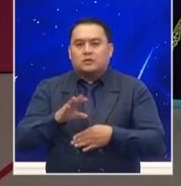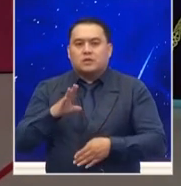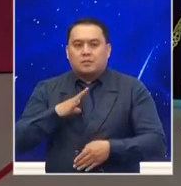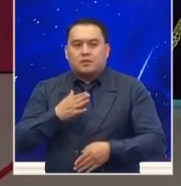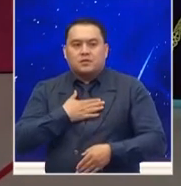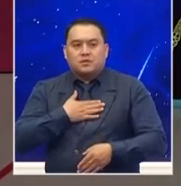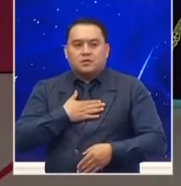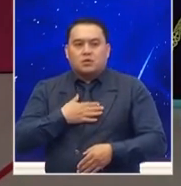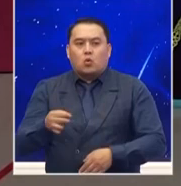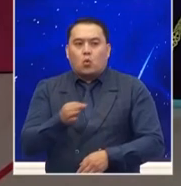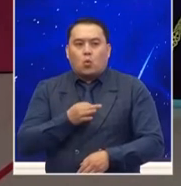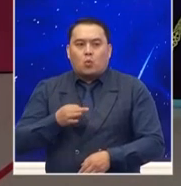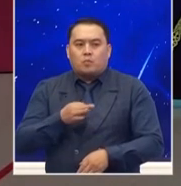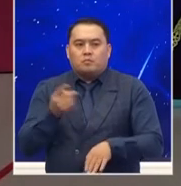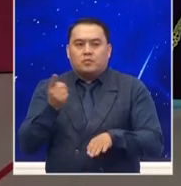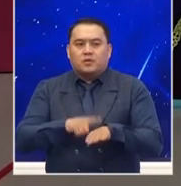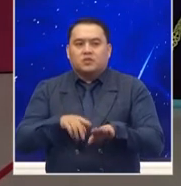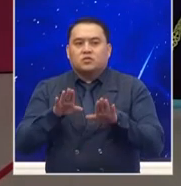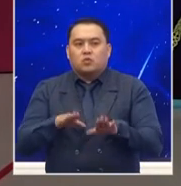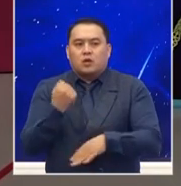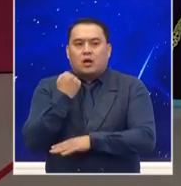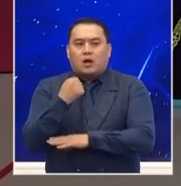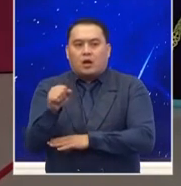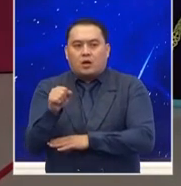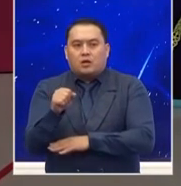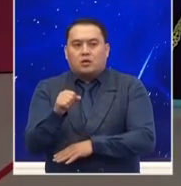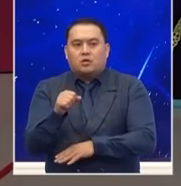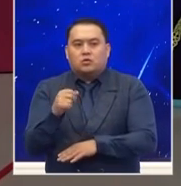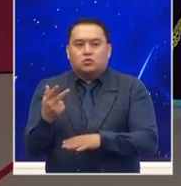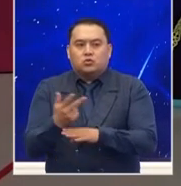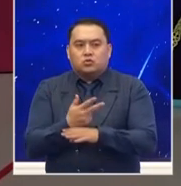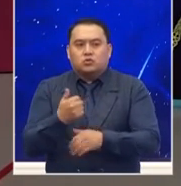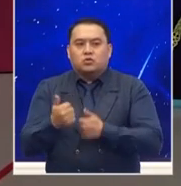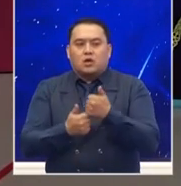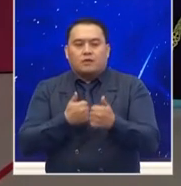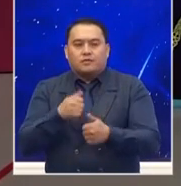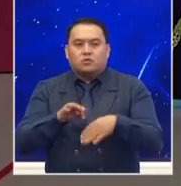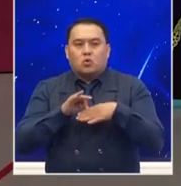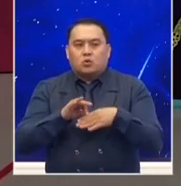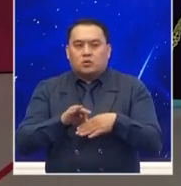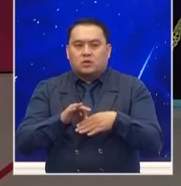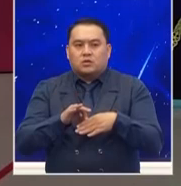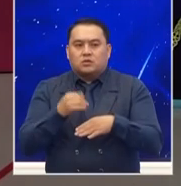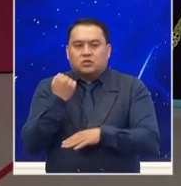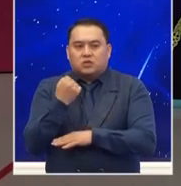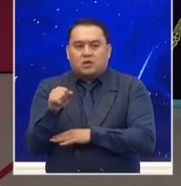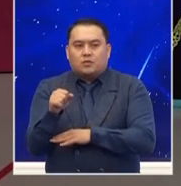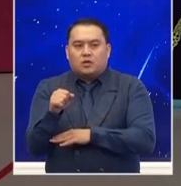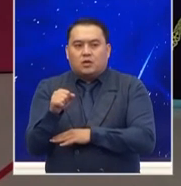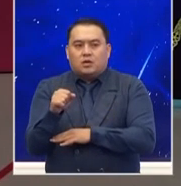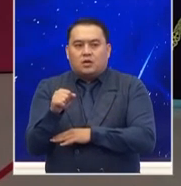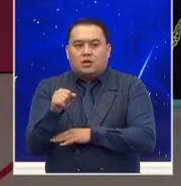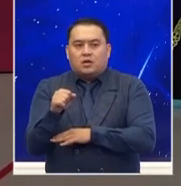пікірсайыс жалпы облыс деңгейінде бірінші орын алған командалар міндетті түрде республикалық пікірсайыс турнирларына осы мемлекет қызметшілер арасында жіберіліп отырады. Енді бүгінгі